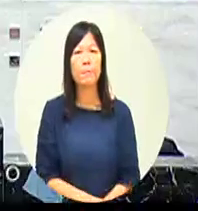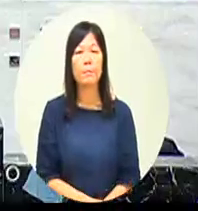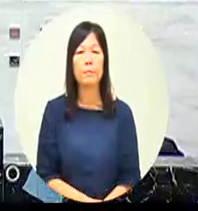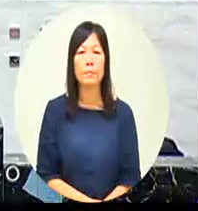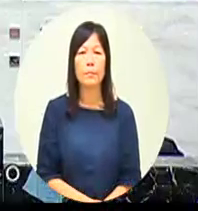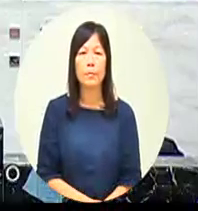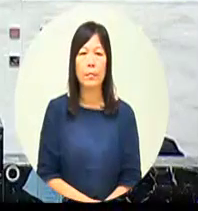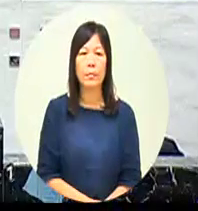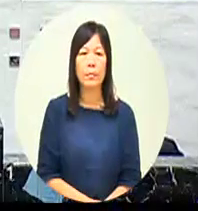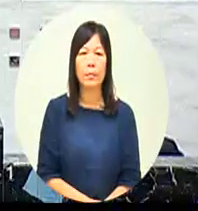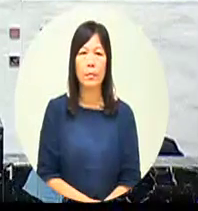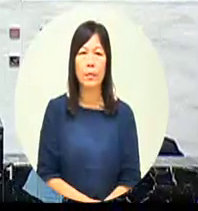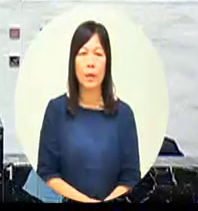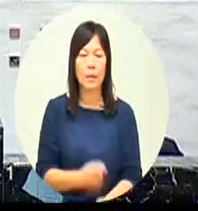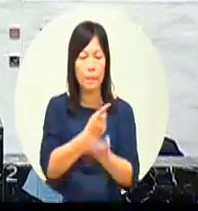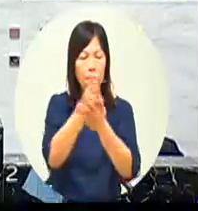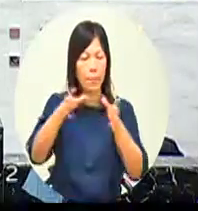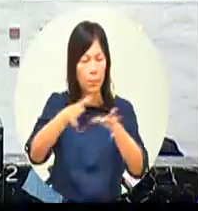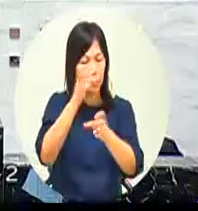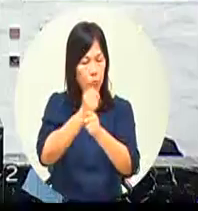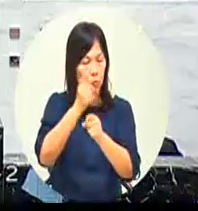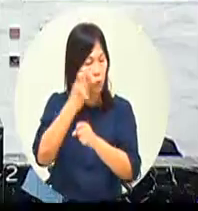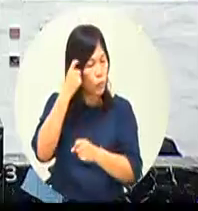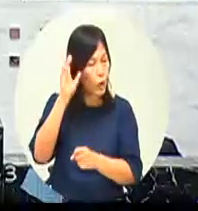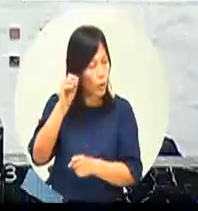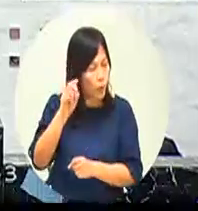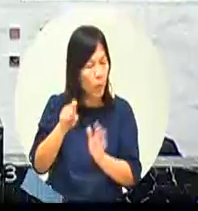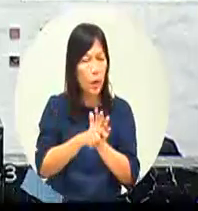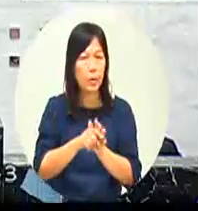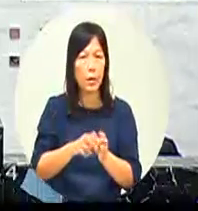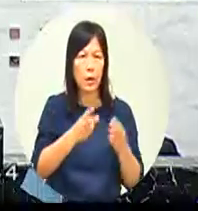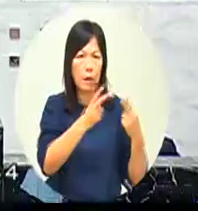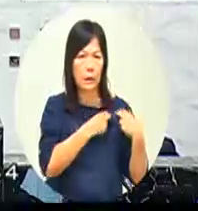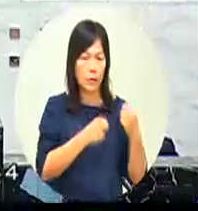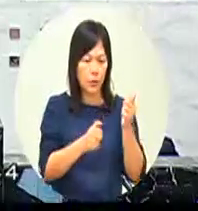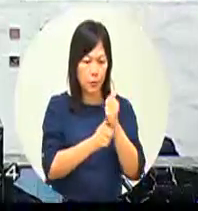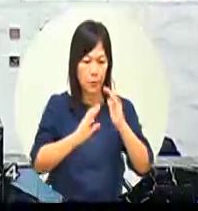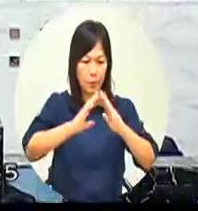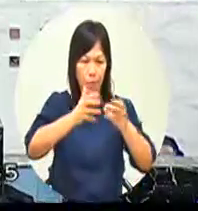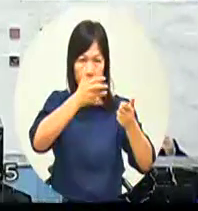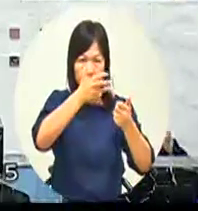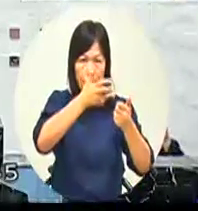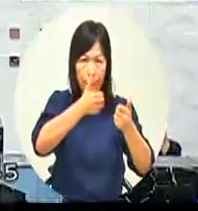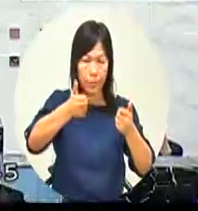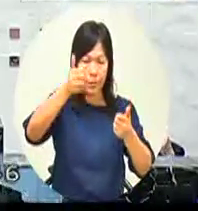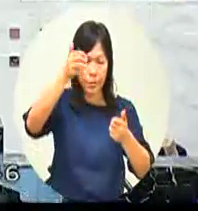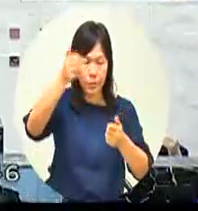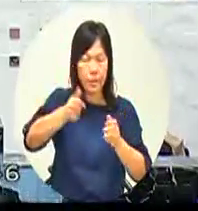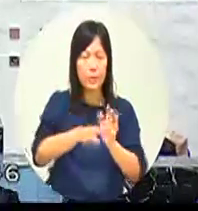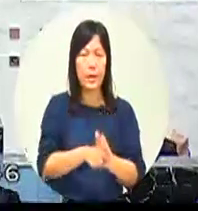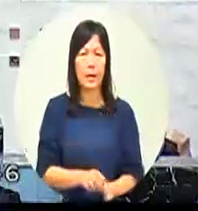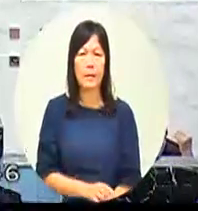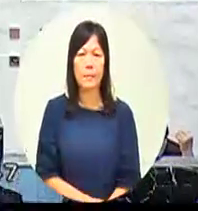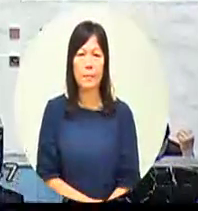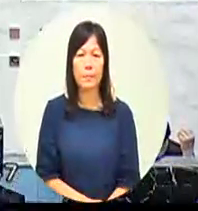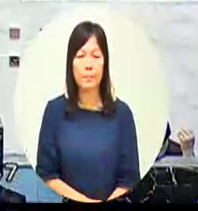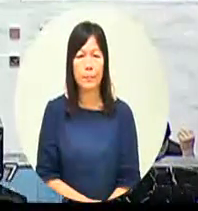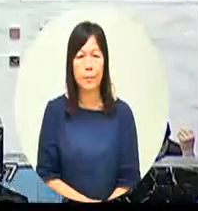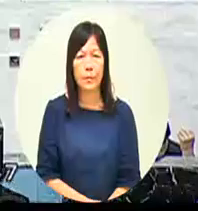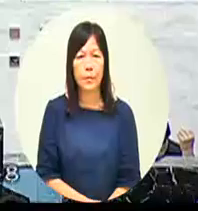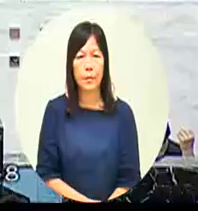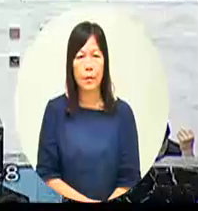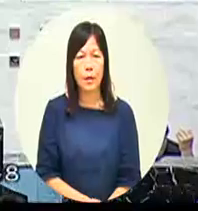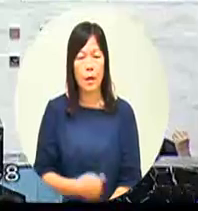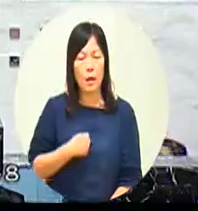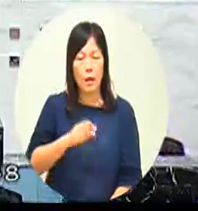好，各位同仁们意见，请蔡副议长。 好，谢谢议长，尤其是